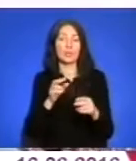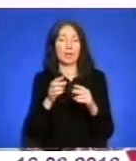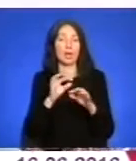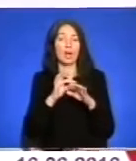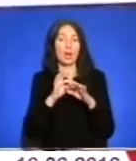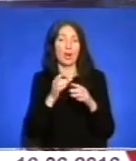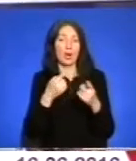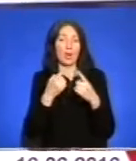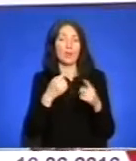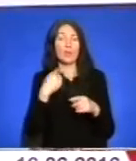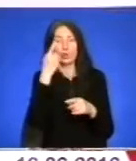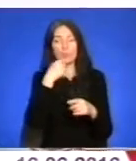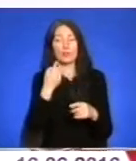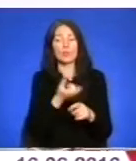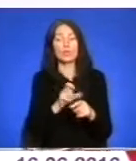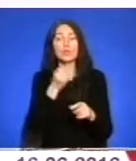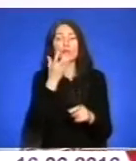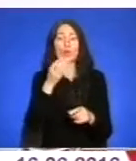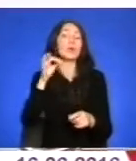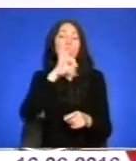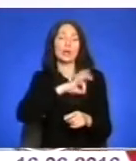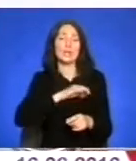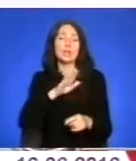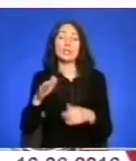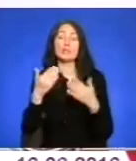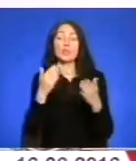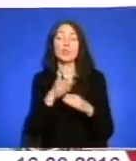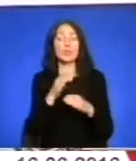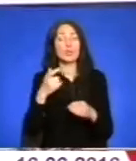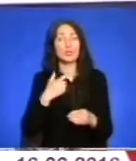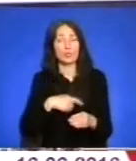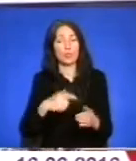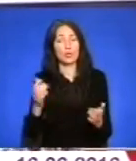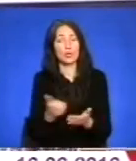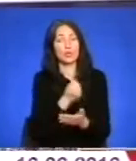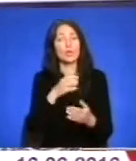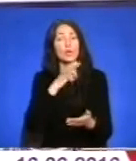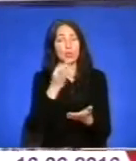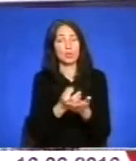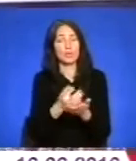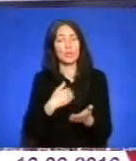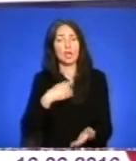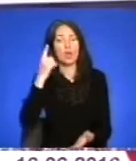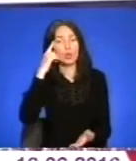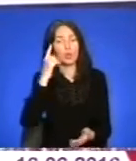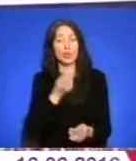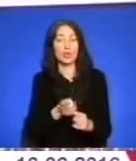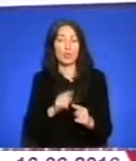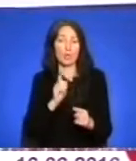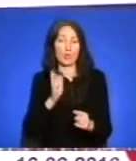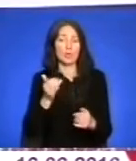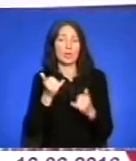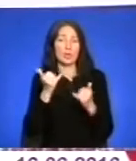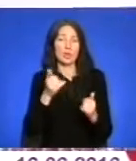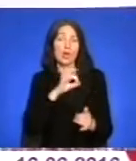це є корисно. Діти спілкуються між собою, здобувають досвід. І я думаю, що йде їм на користь,